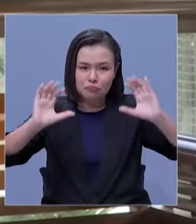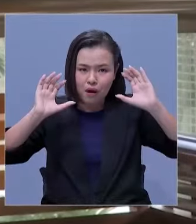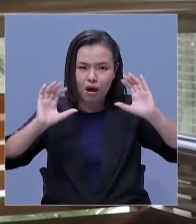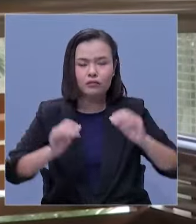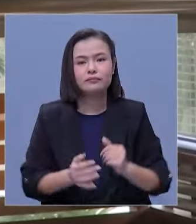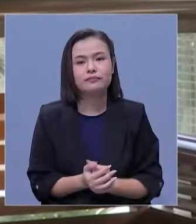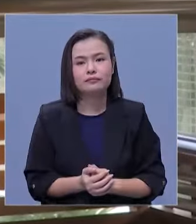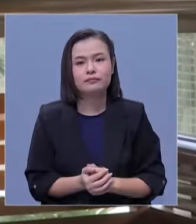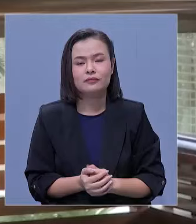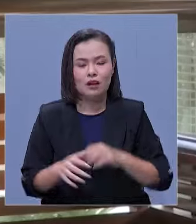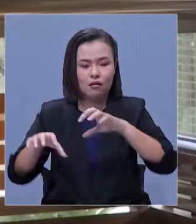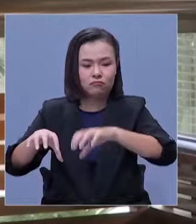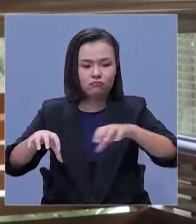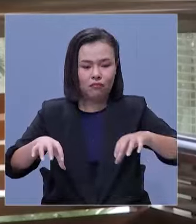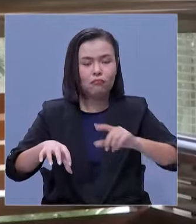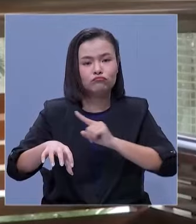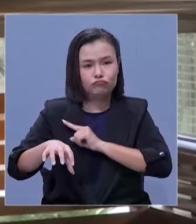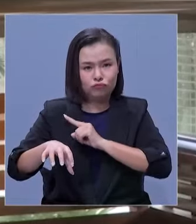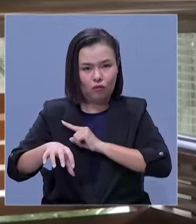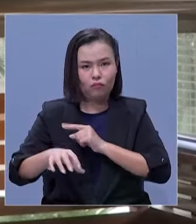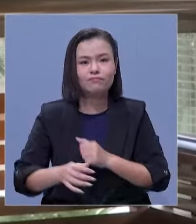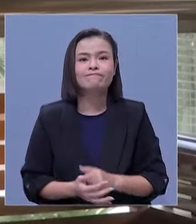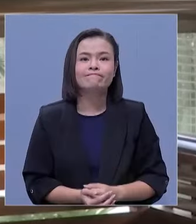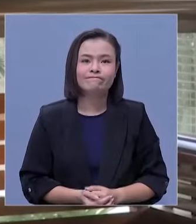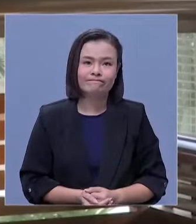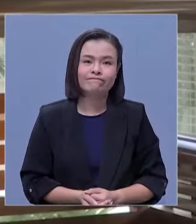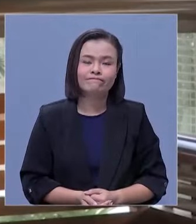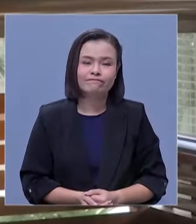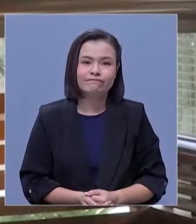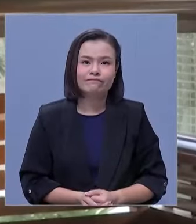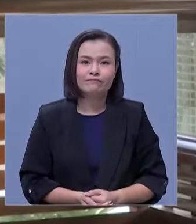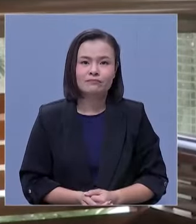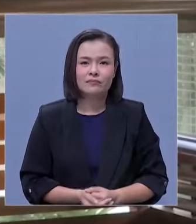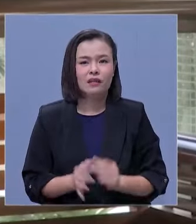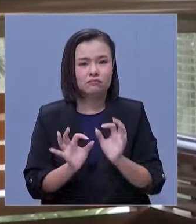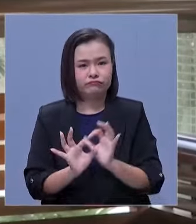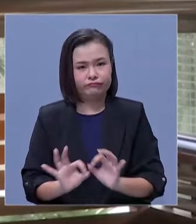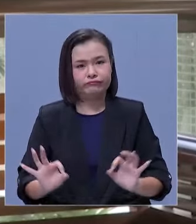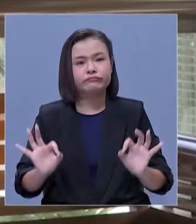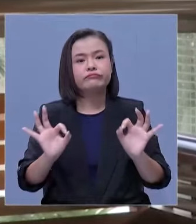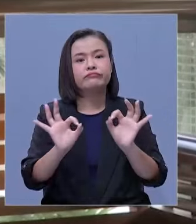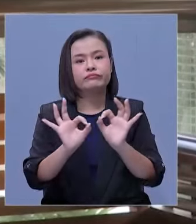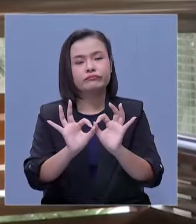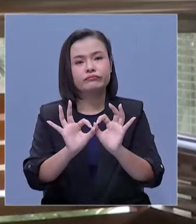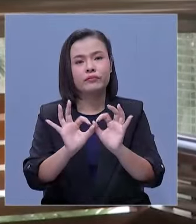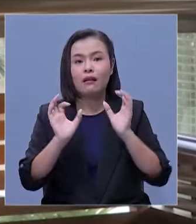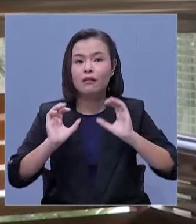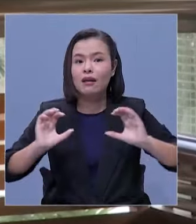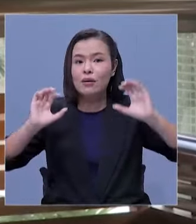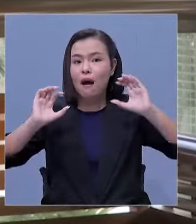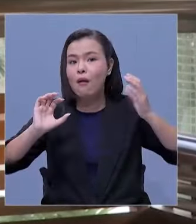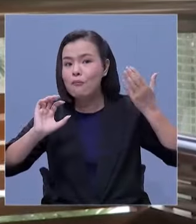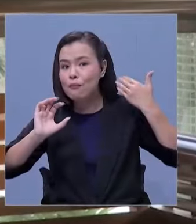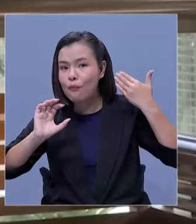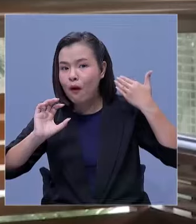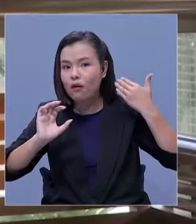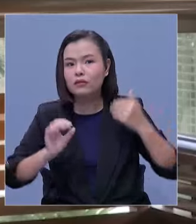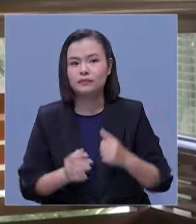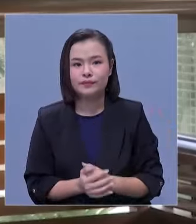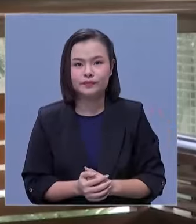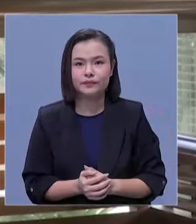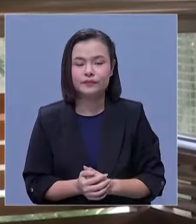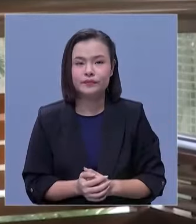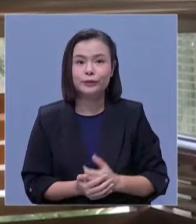หรือหน่วยงานที่เกี่ยวข้องนะครับว่าเรื่องนี้มันเป็นเรื่องสำคัญเพราะทุกรัฐบาลที่ผ่านมาตั้ง